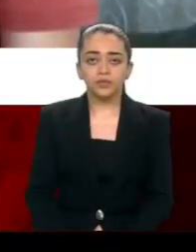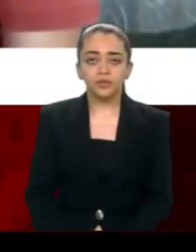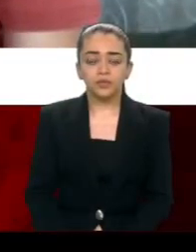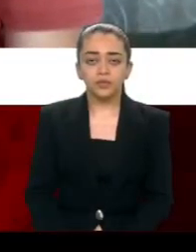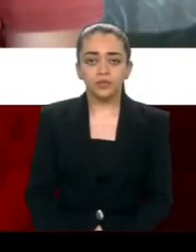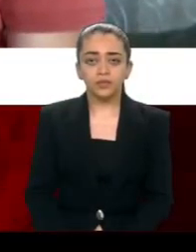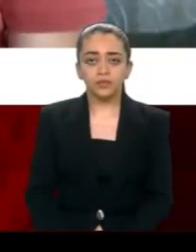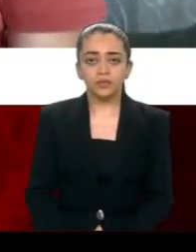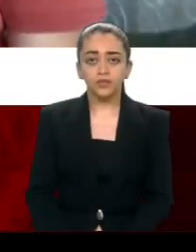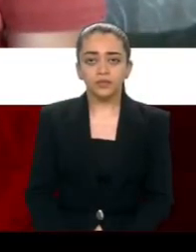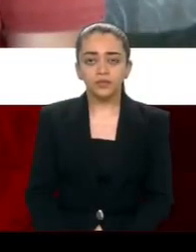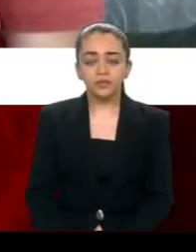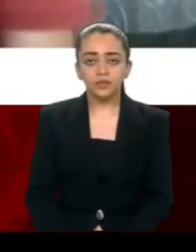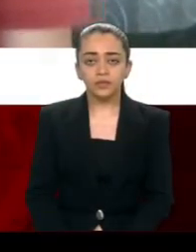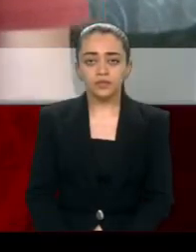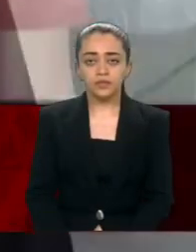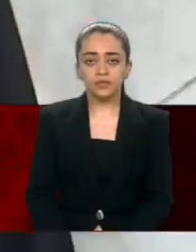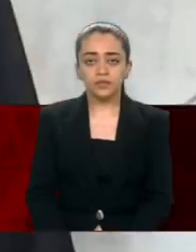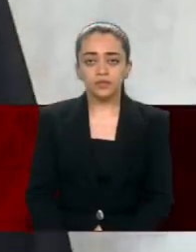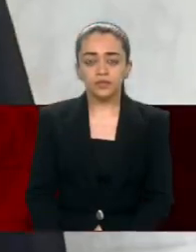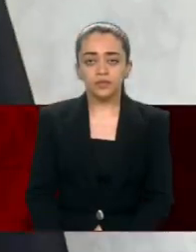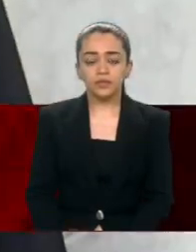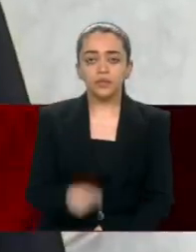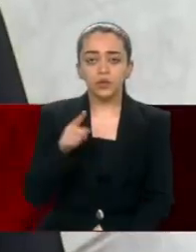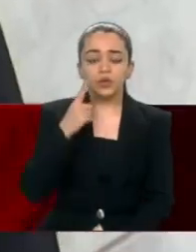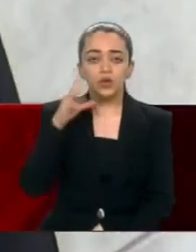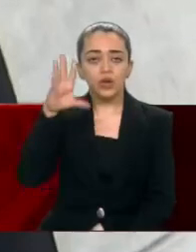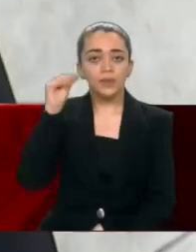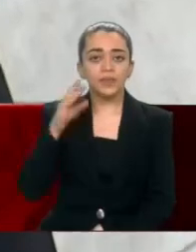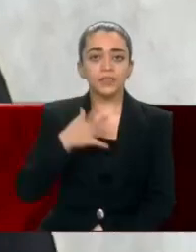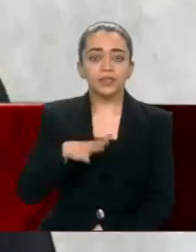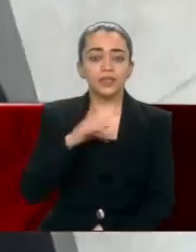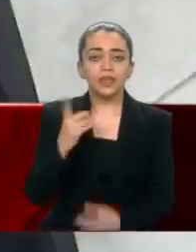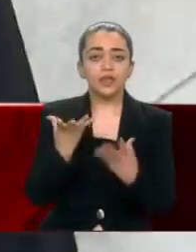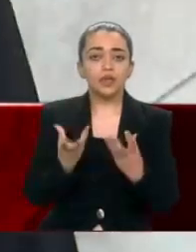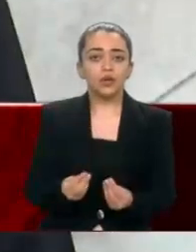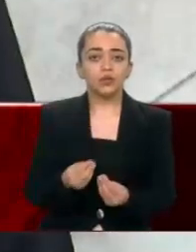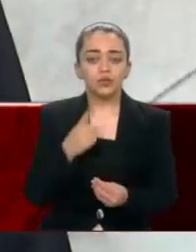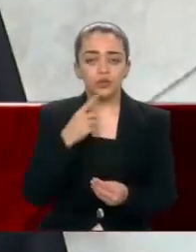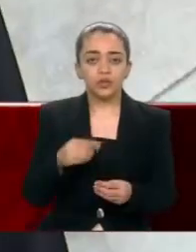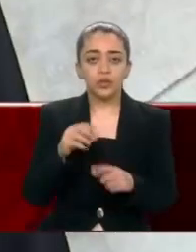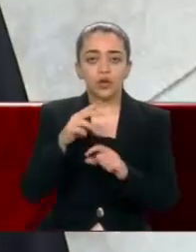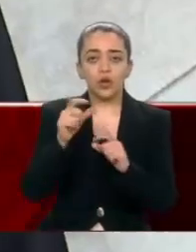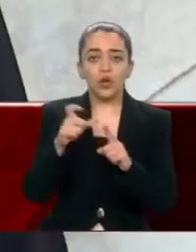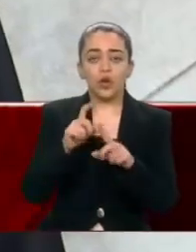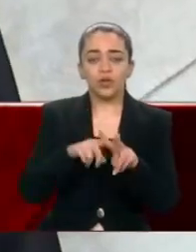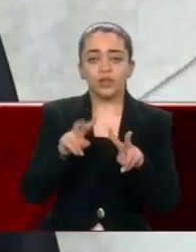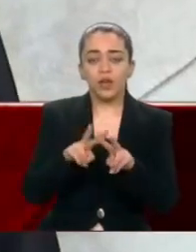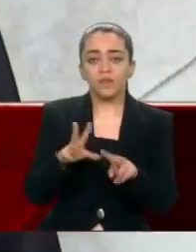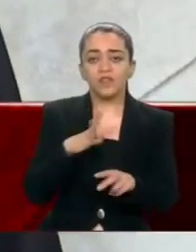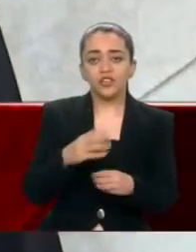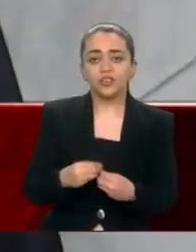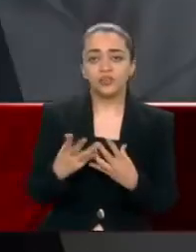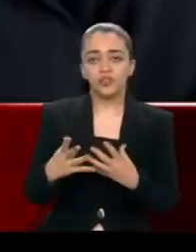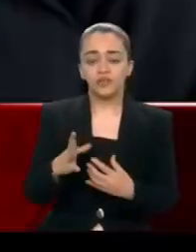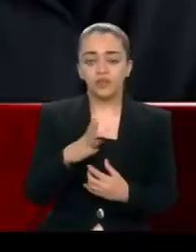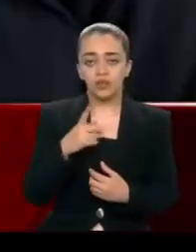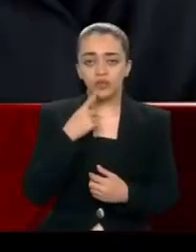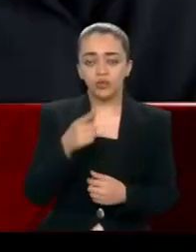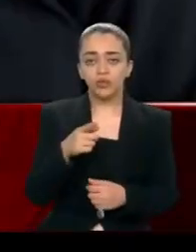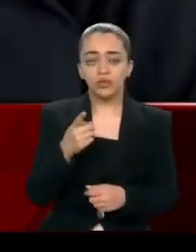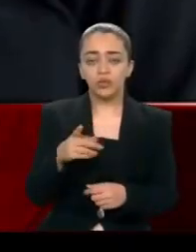kan birikmesi olmuş bizde de bunu boşaltacağız dedi asıl onlardan öğrenmek istiyorum ne olduğunu ödem yapmış dediler bana Apse yapmış dediler ama